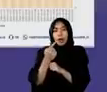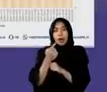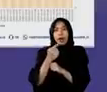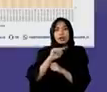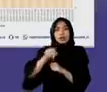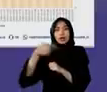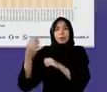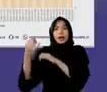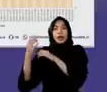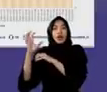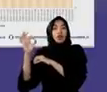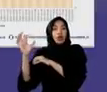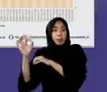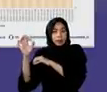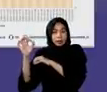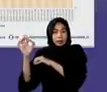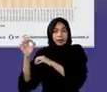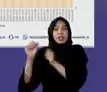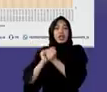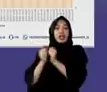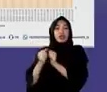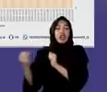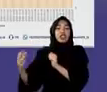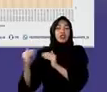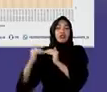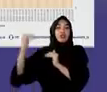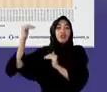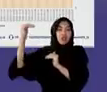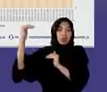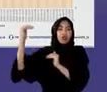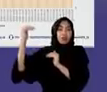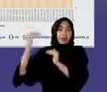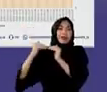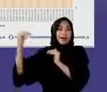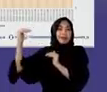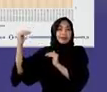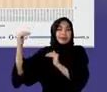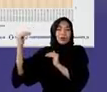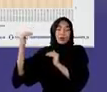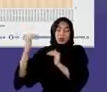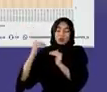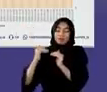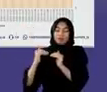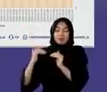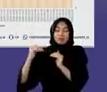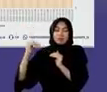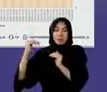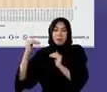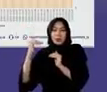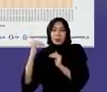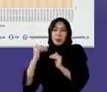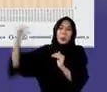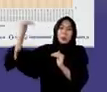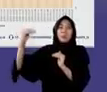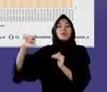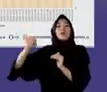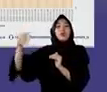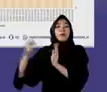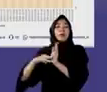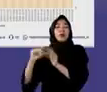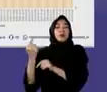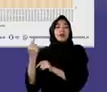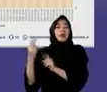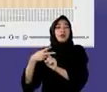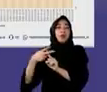Oktober 2020. Kemudian trennya ini meningkat secara signifikan dan tajam hingga minggu pertama Februari